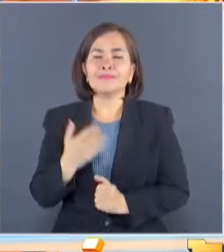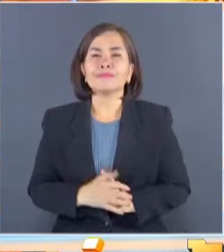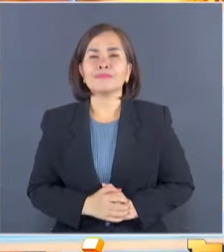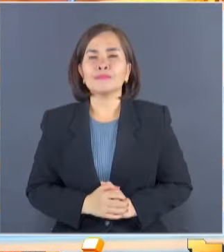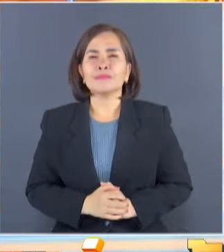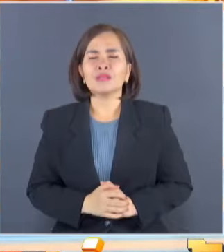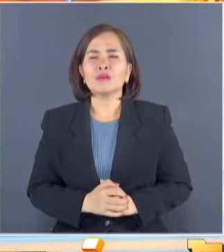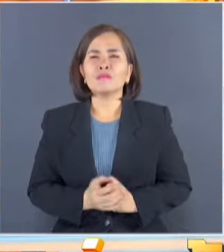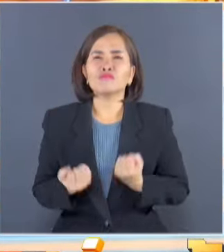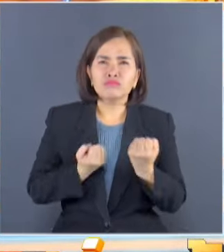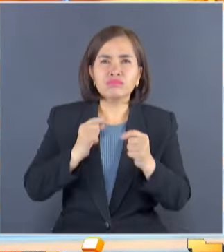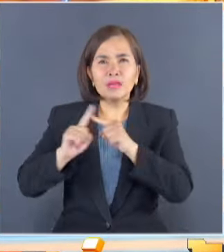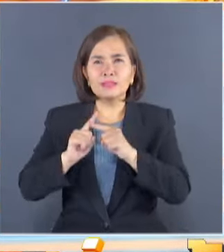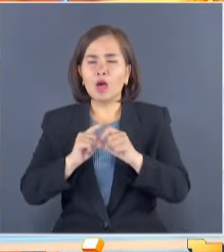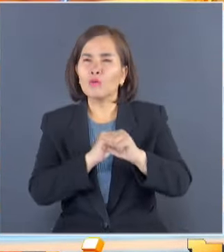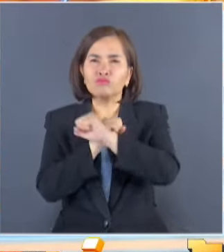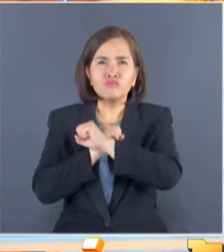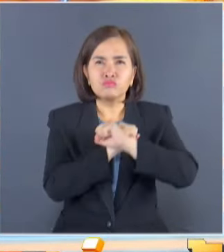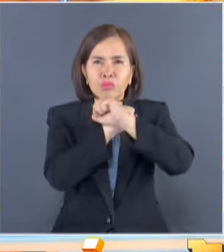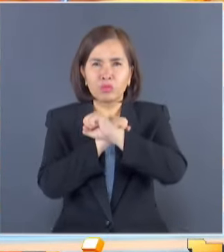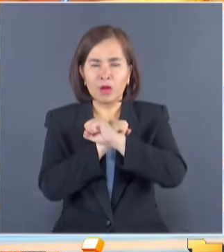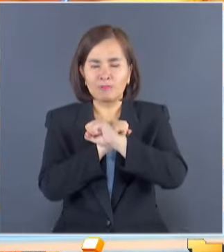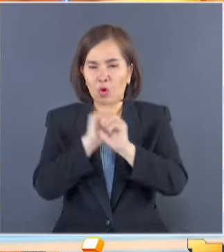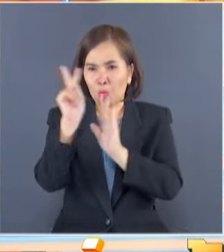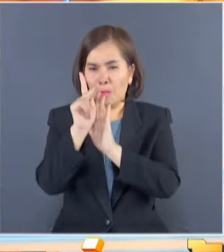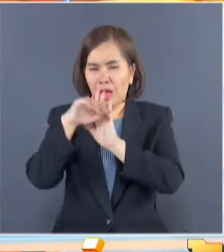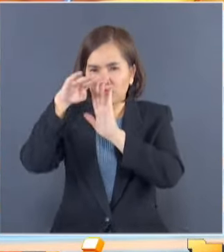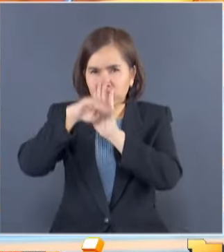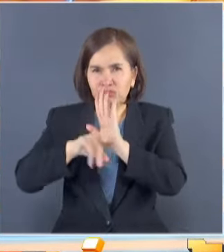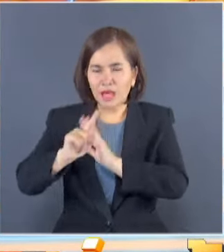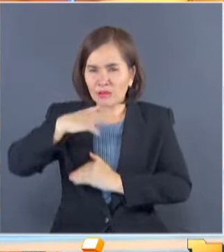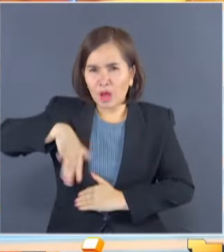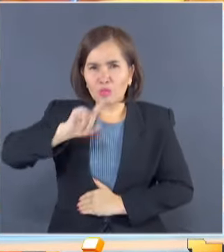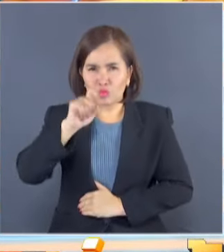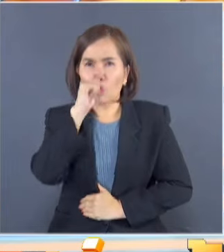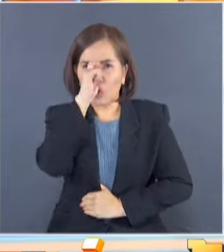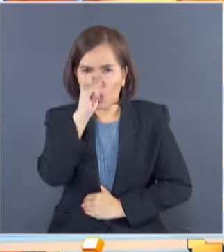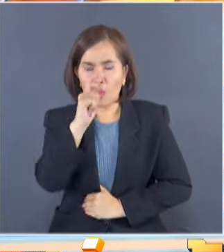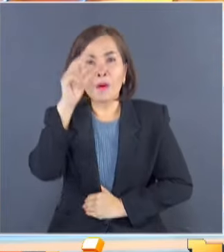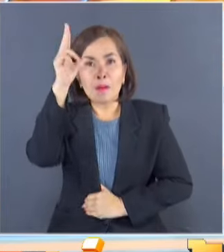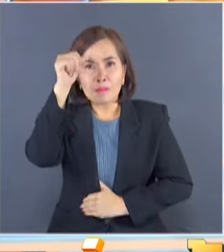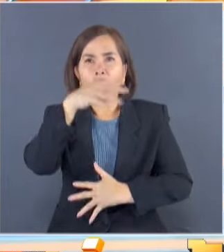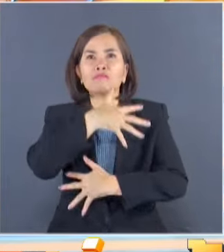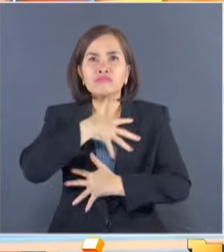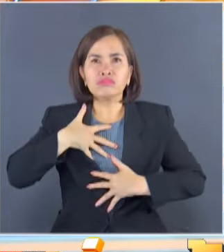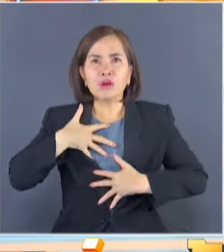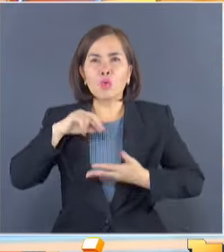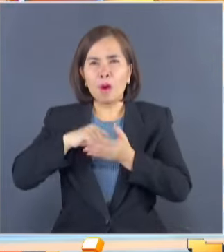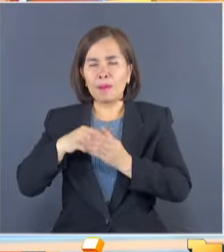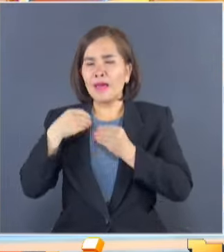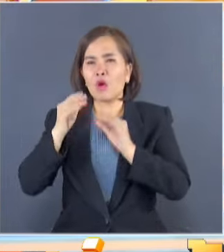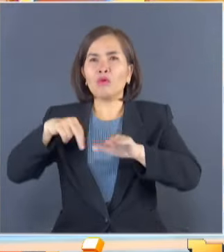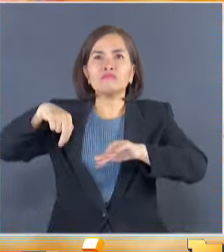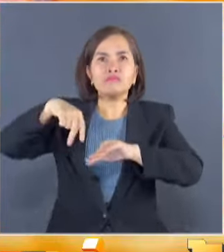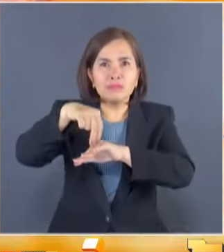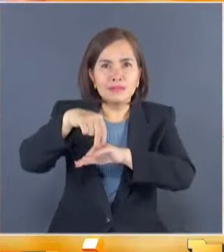เรื่องของความปลอดภัยบนท้องถนนสำคัญที่เราทุกคนต้องเคารพกฎจราจรนะคะทางม้าลายเป็นสัญลักษณ์บอกเลยว่าเป็นทางคนข้ามแ